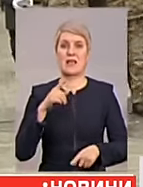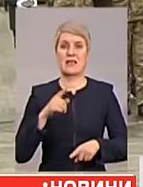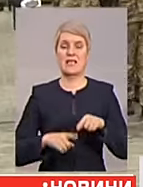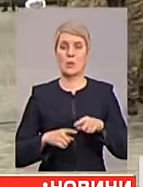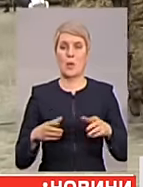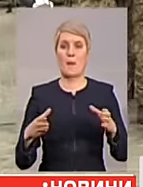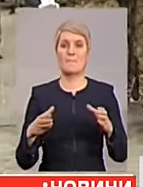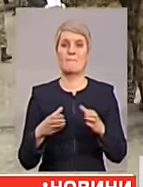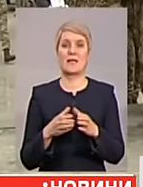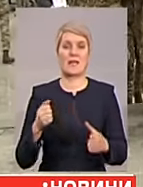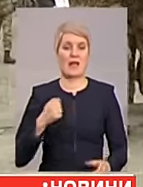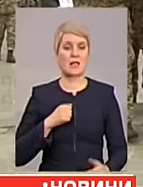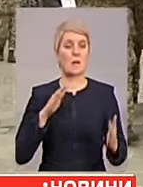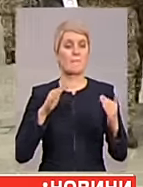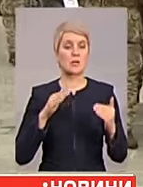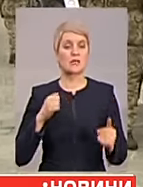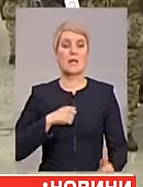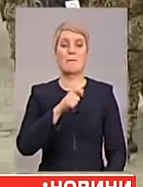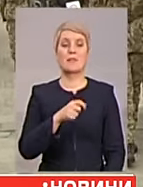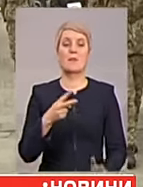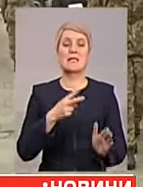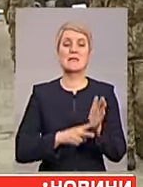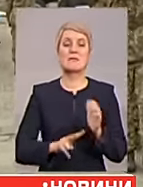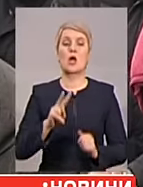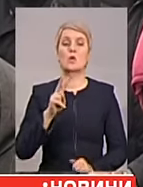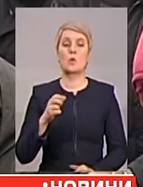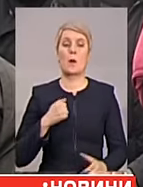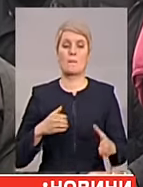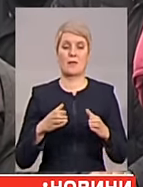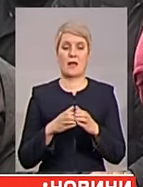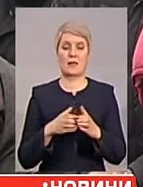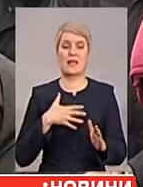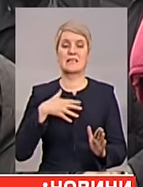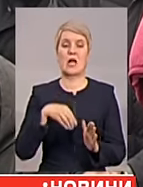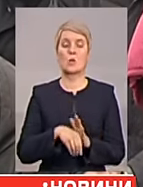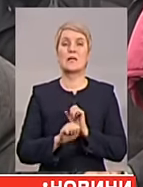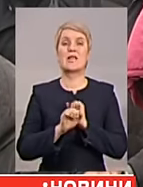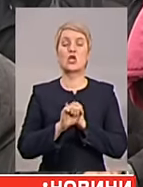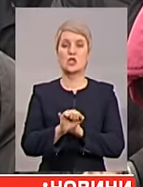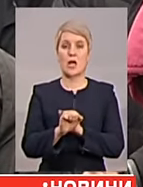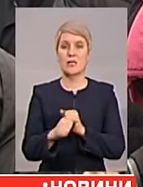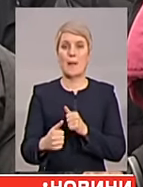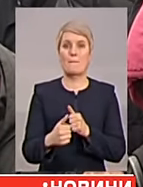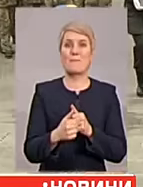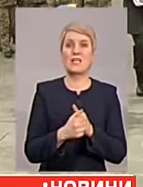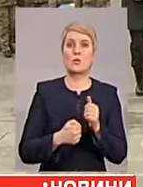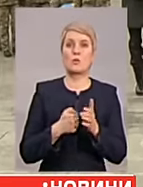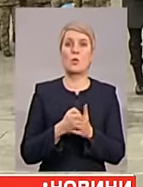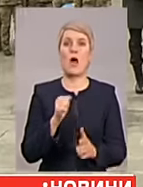одразу з сімома бійцями 72-ї окремої механізованої бригади ті загинули захищаючи підступи до авді